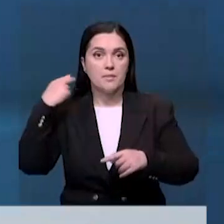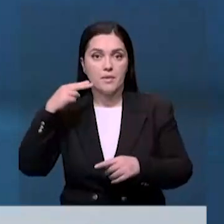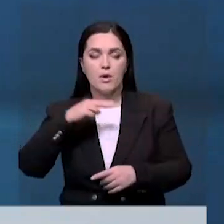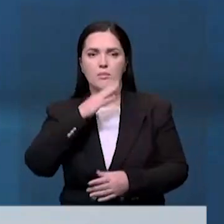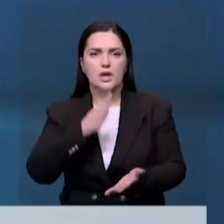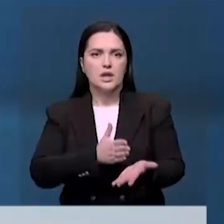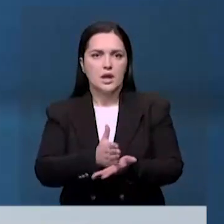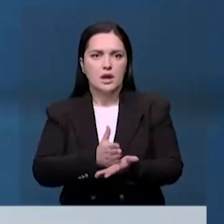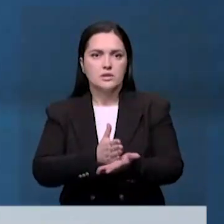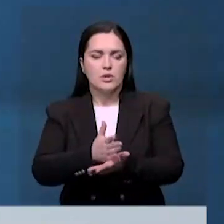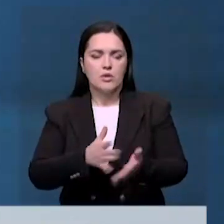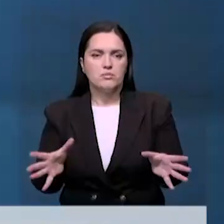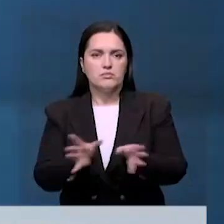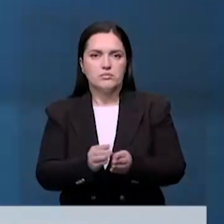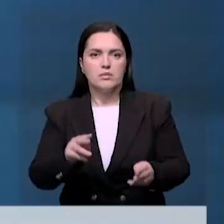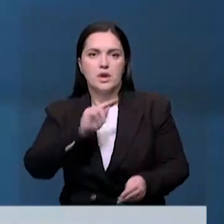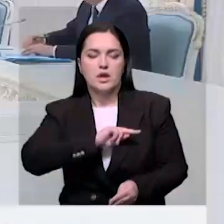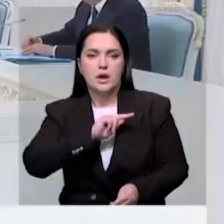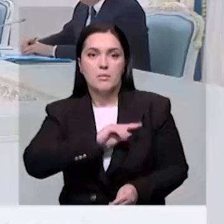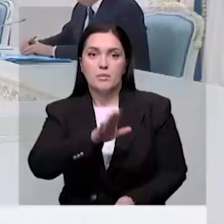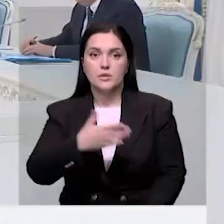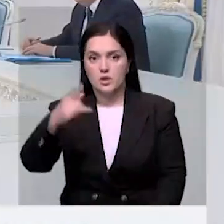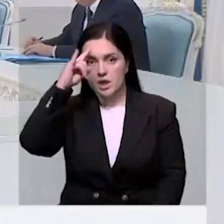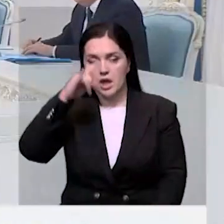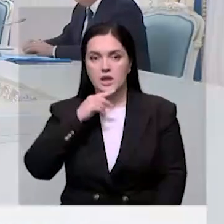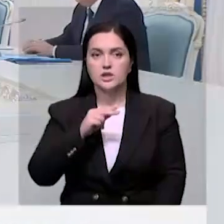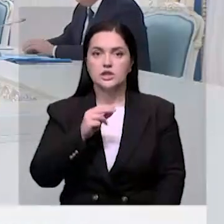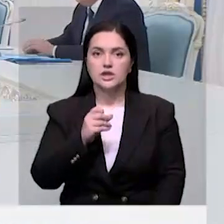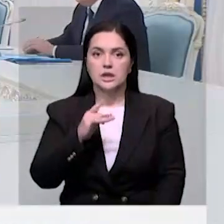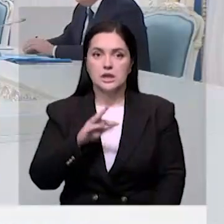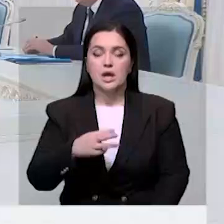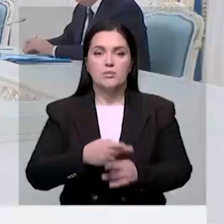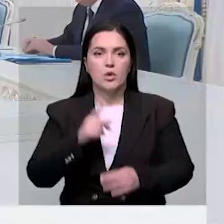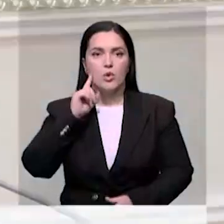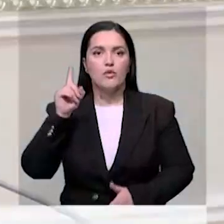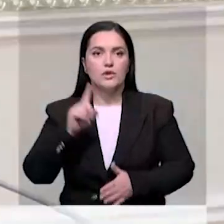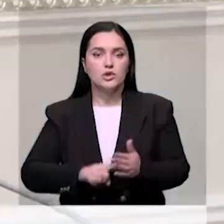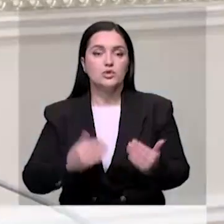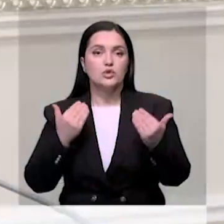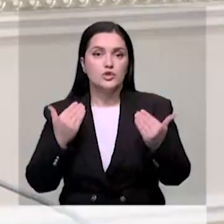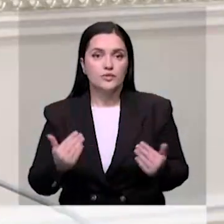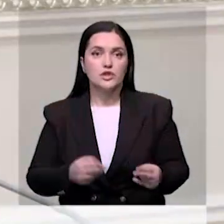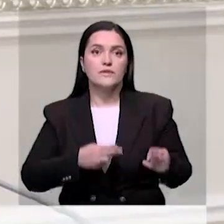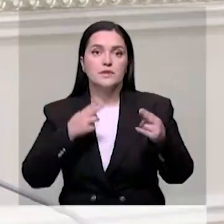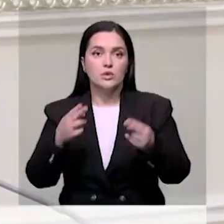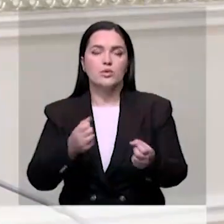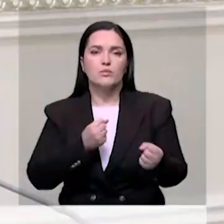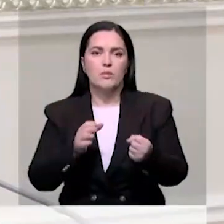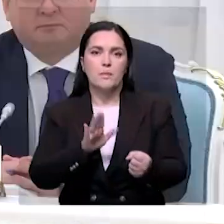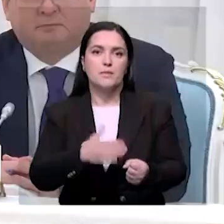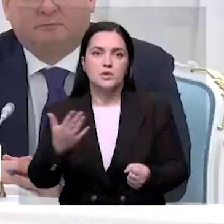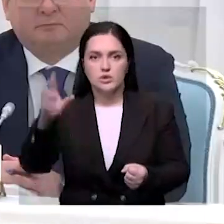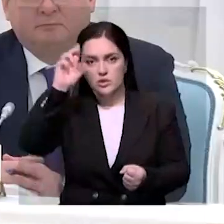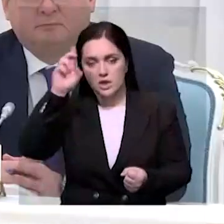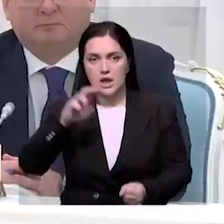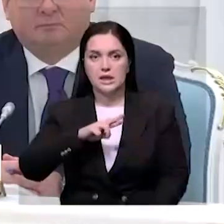отметил многолетний и плодотворный характер сотрудничества между Казахстаном и Чехией и выразил уверенность, что сегодняшний визит укрепит